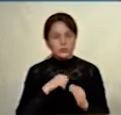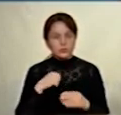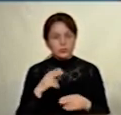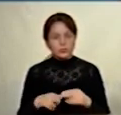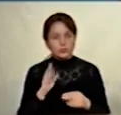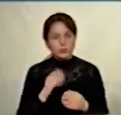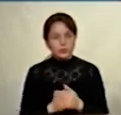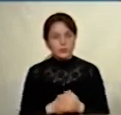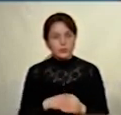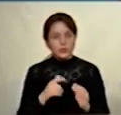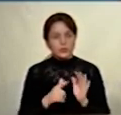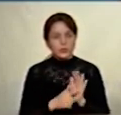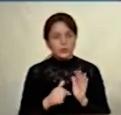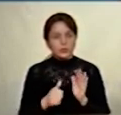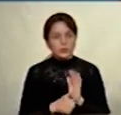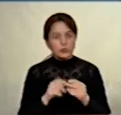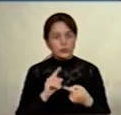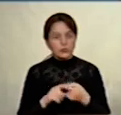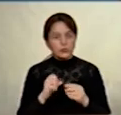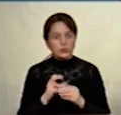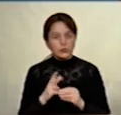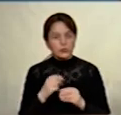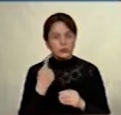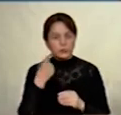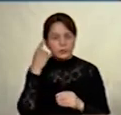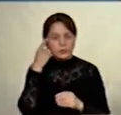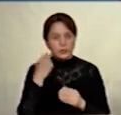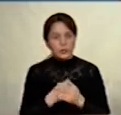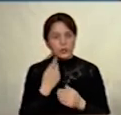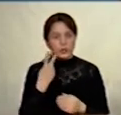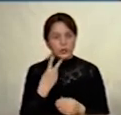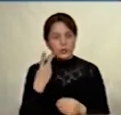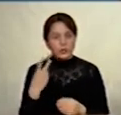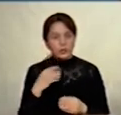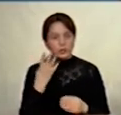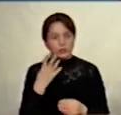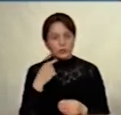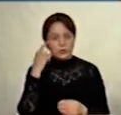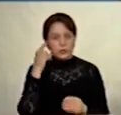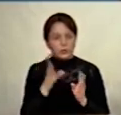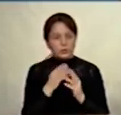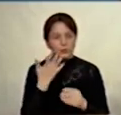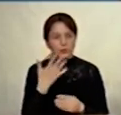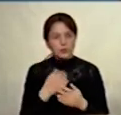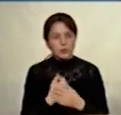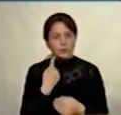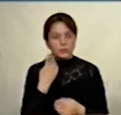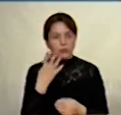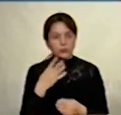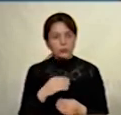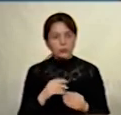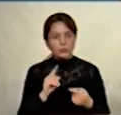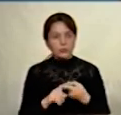olamiz. 7 ga 6 13, 1 dilda, 2 ga 2 4 dildagi bilan 5. 1 ga 4 ni qo'shsak